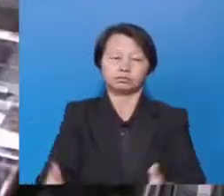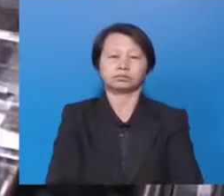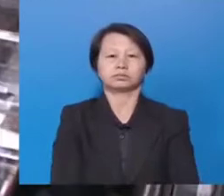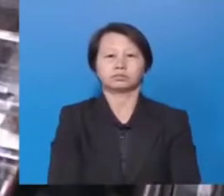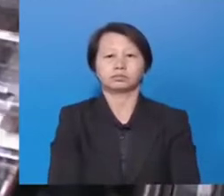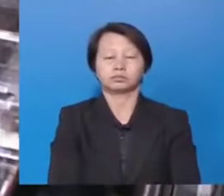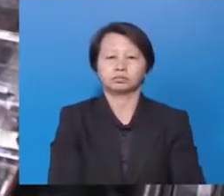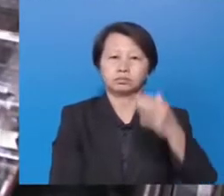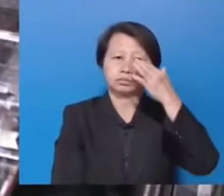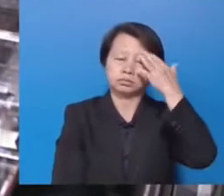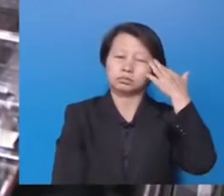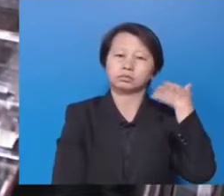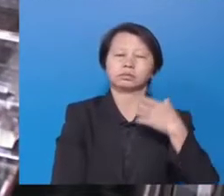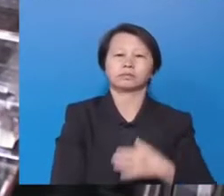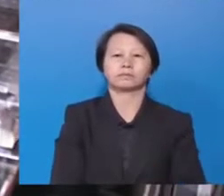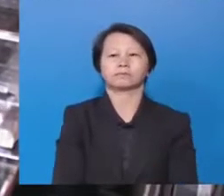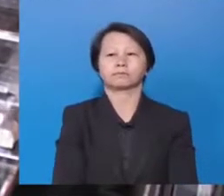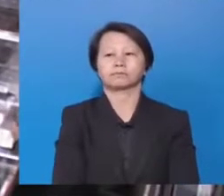kasih